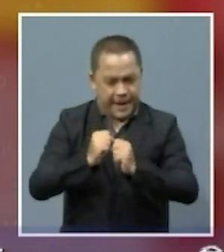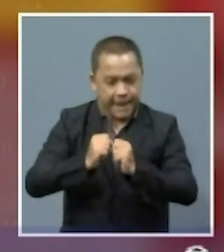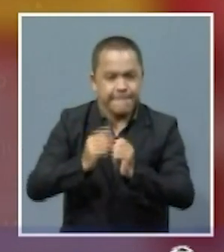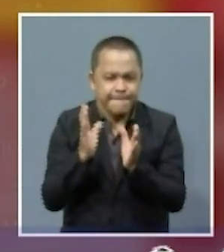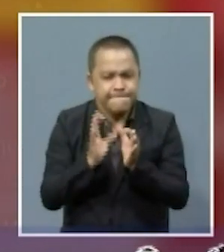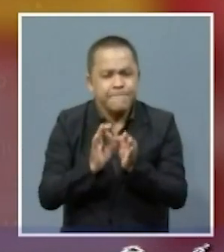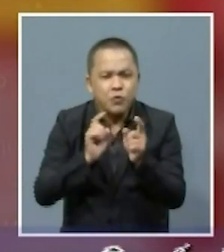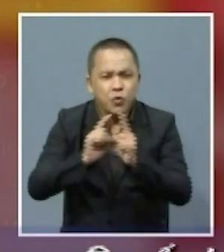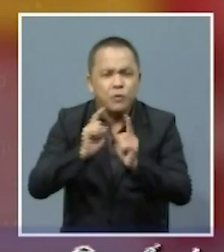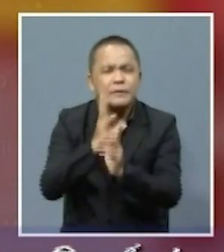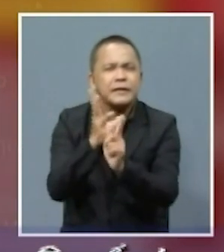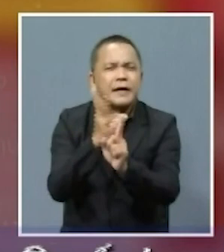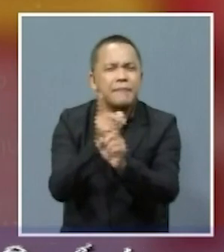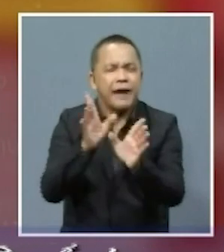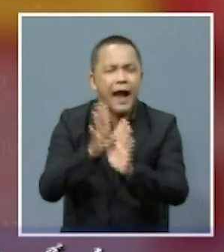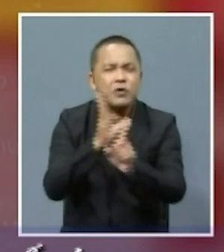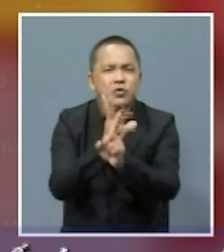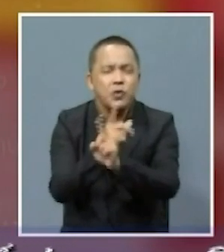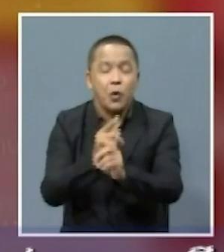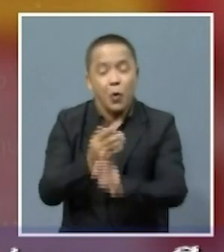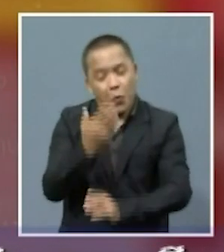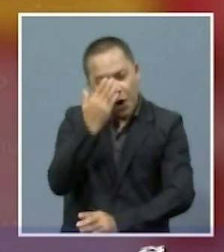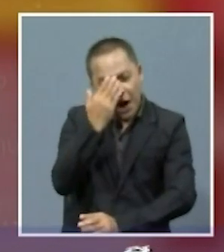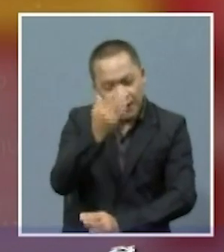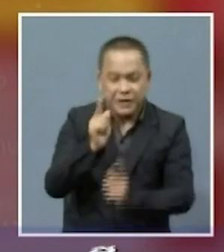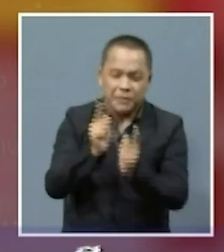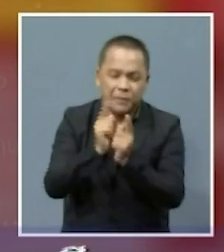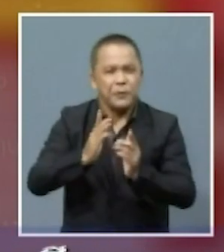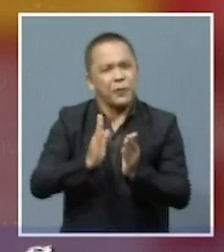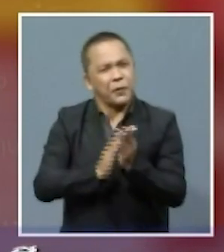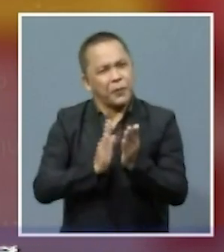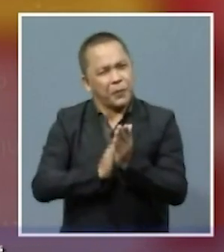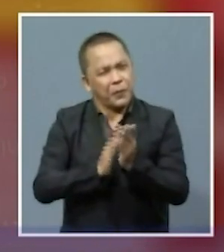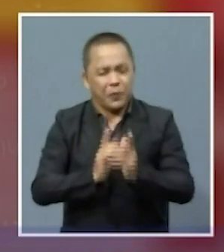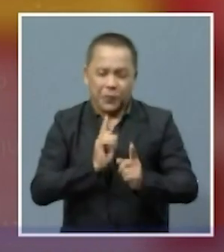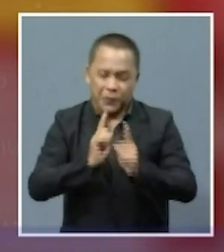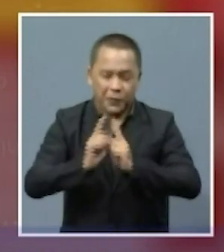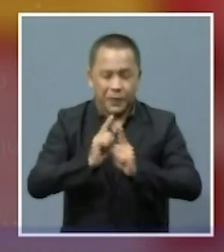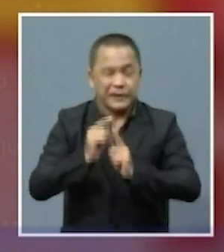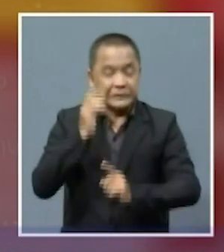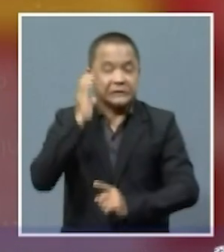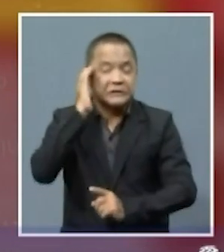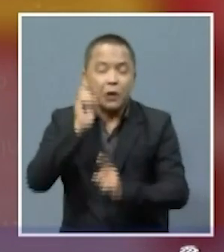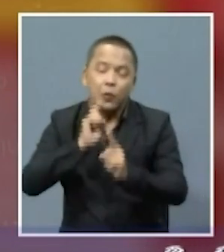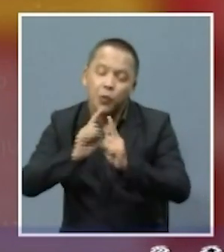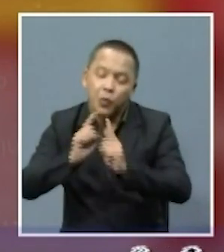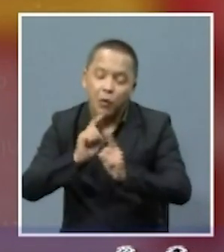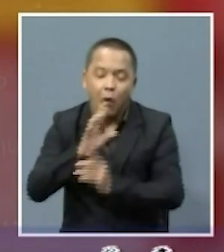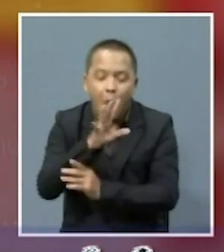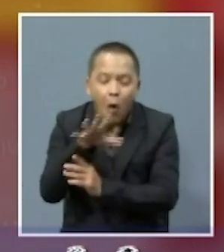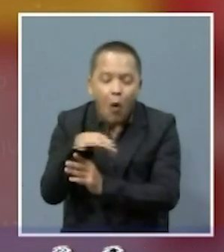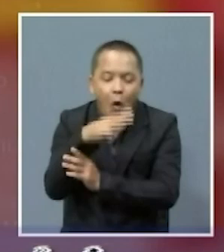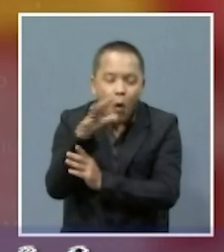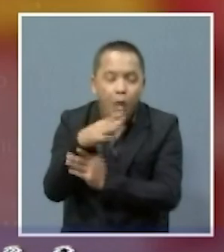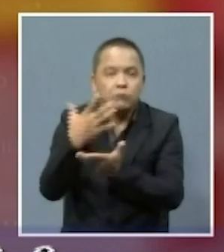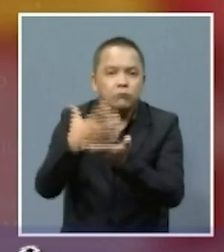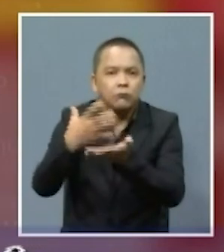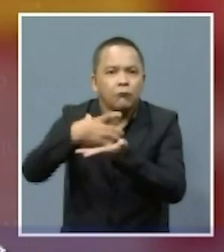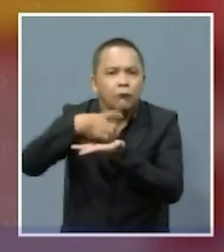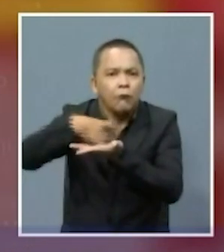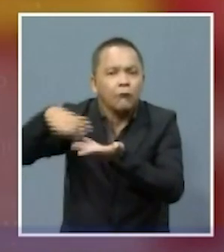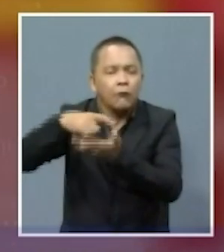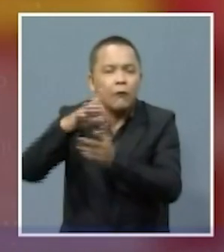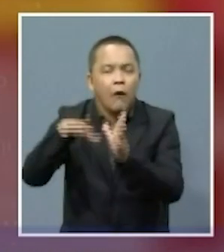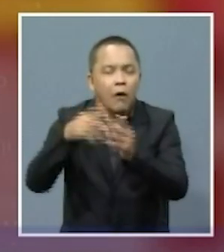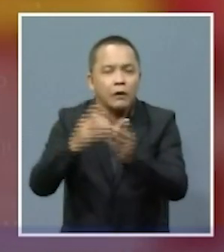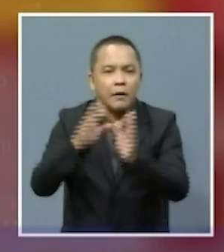านสัมพันธ์ในเชิงชู้สาวมาสวัสดีทักทายชื่นชมหลังจากนั้นพอเชื่อใจจะหลอกลวงเอาทรัพย์สินหรือว่า